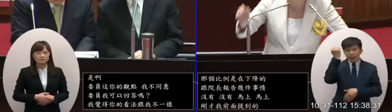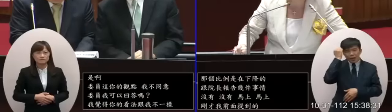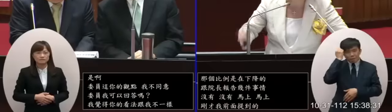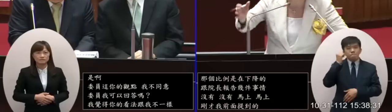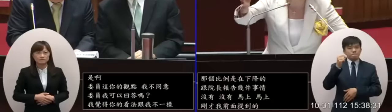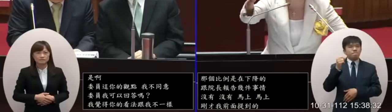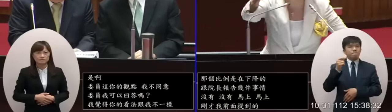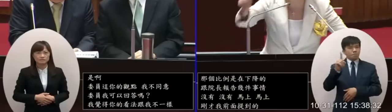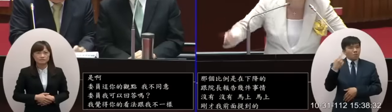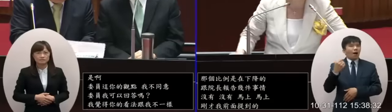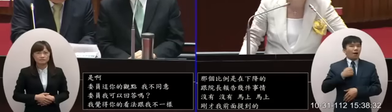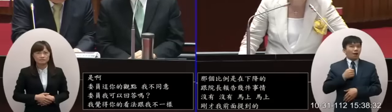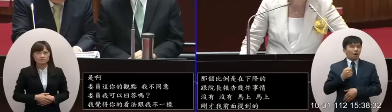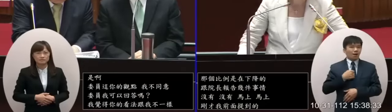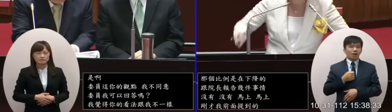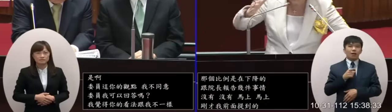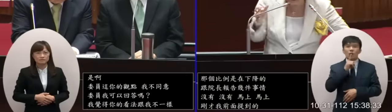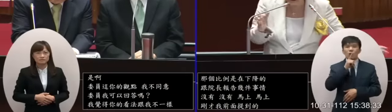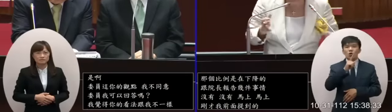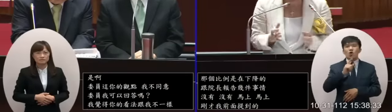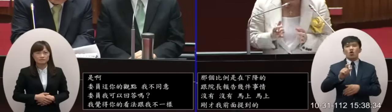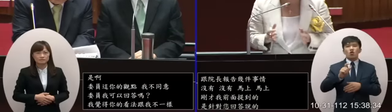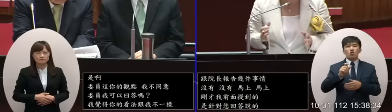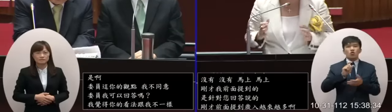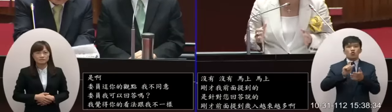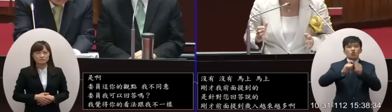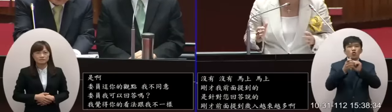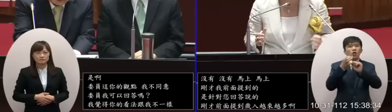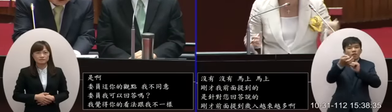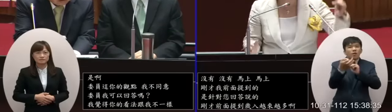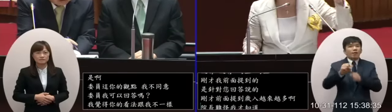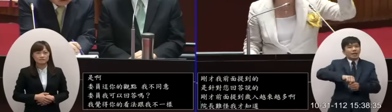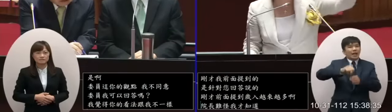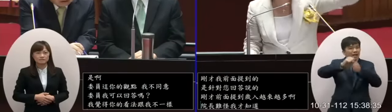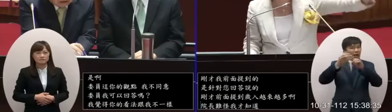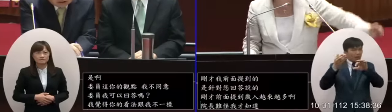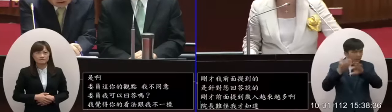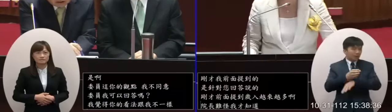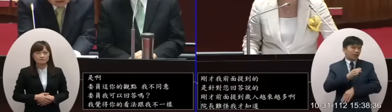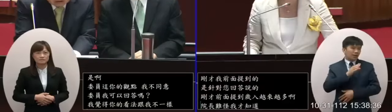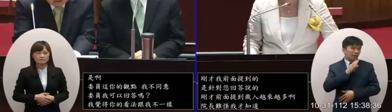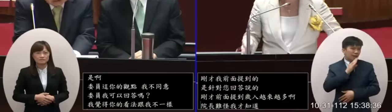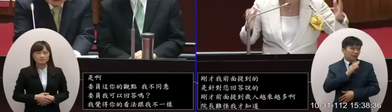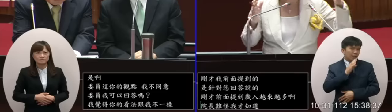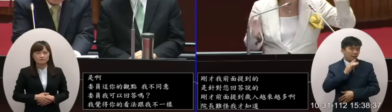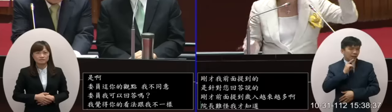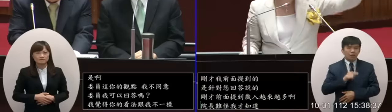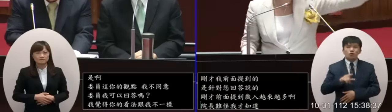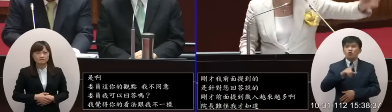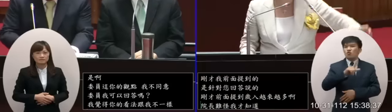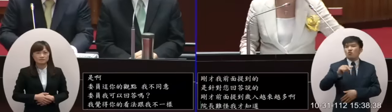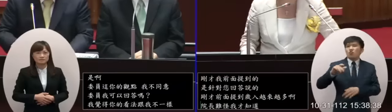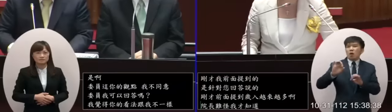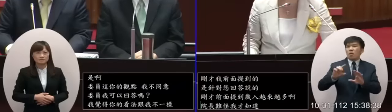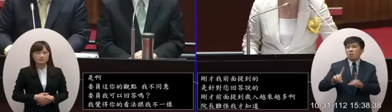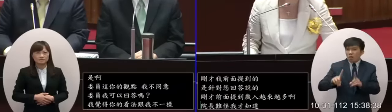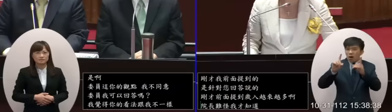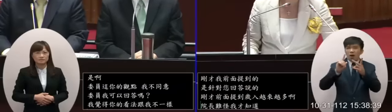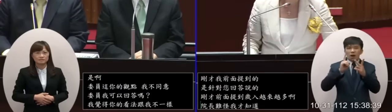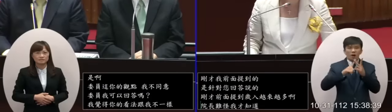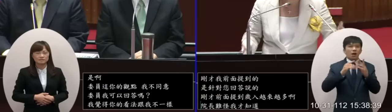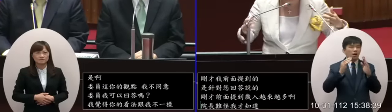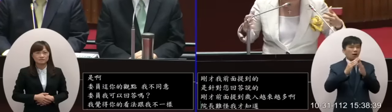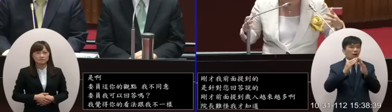你刚刚提到超增呐，老百姓苦哈哈的，物价指数上涨，然后房价上